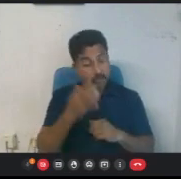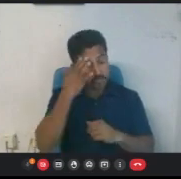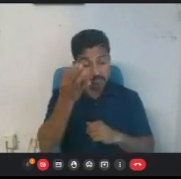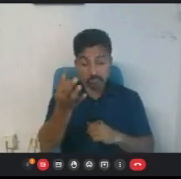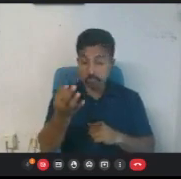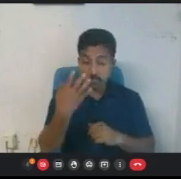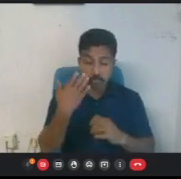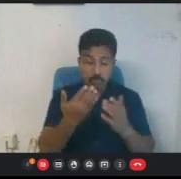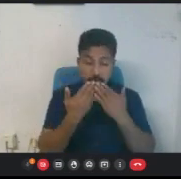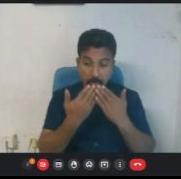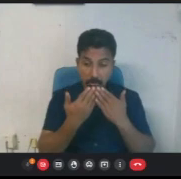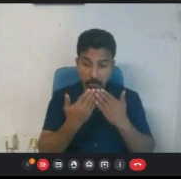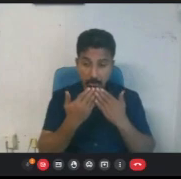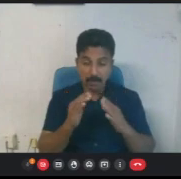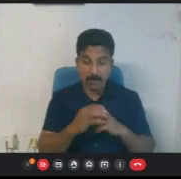പഠിച്ച്